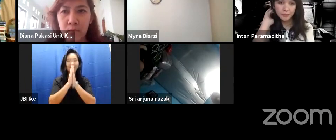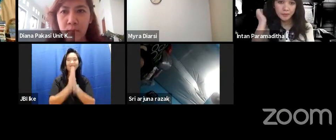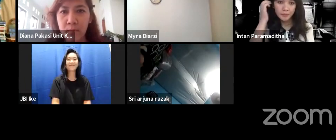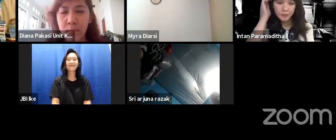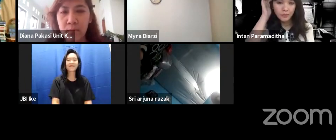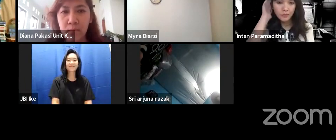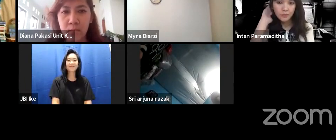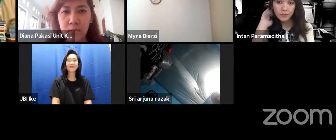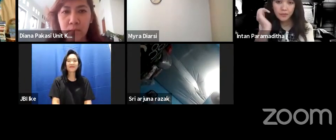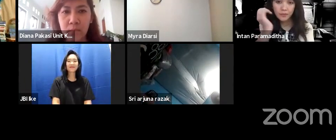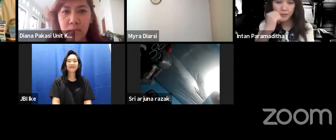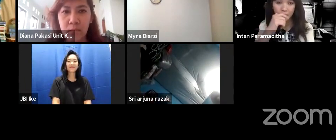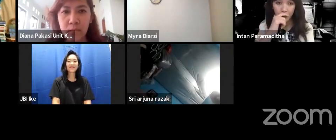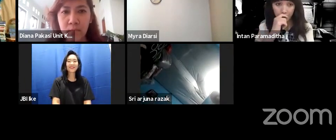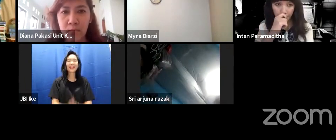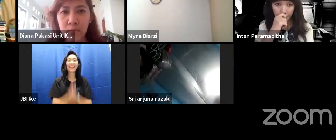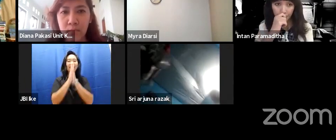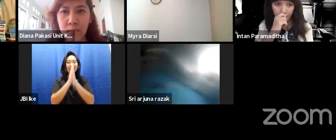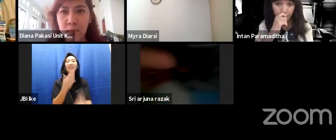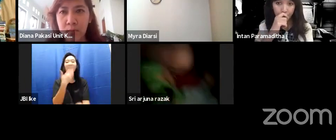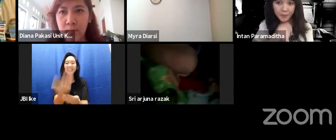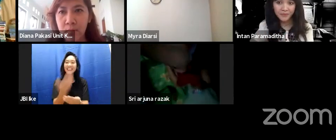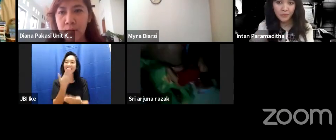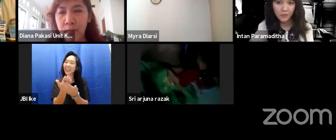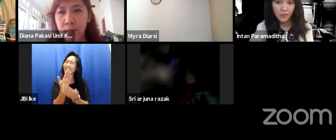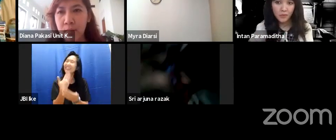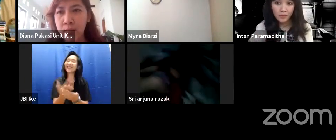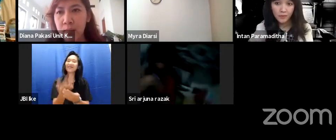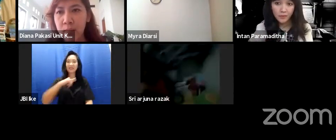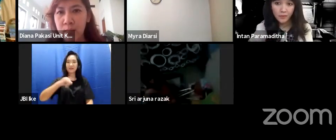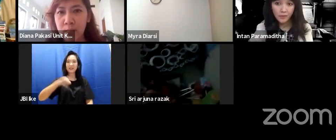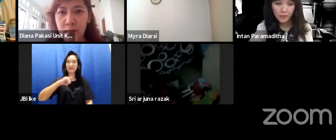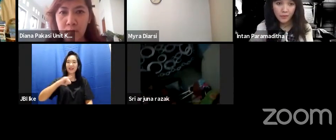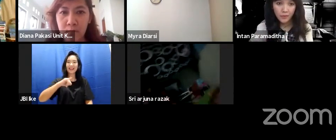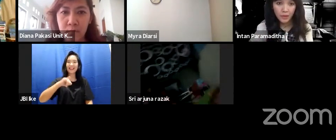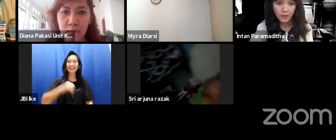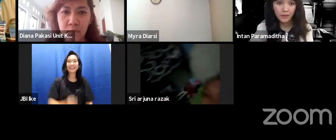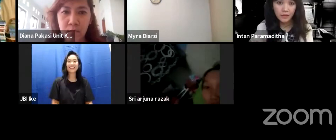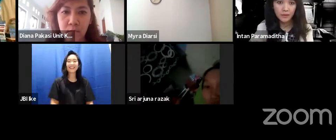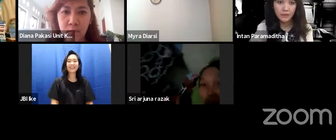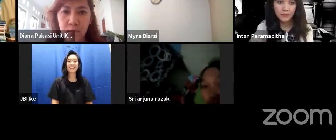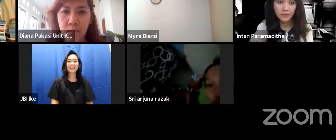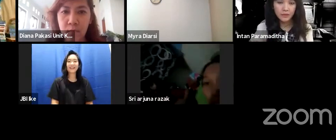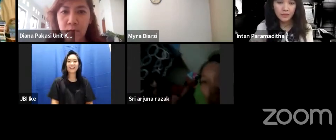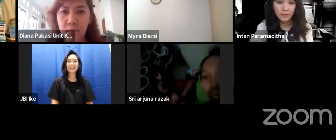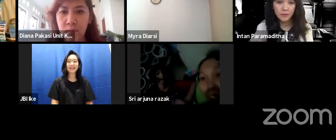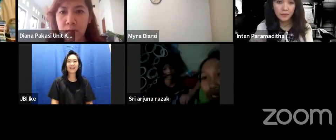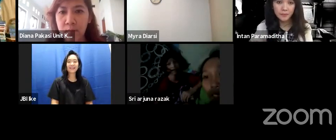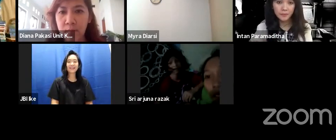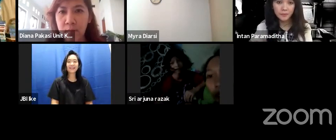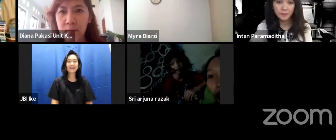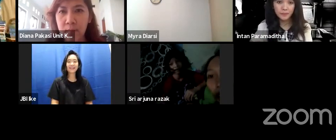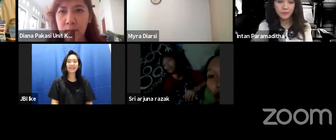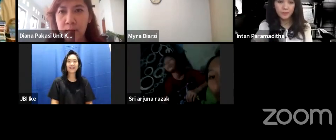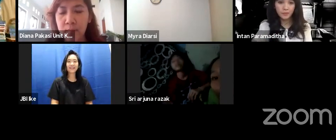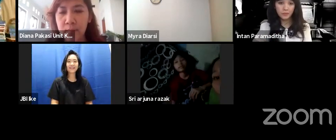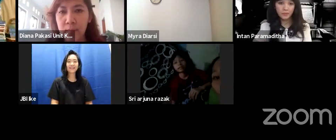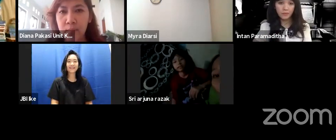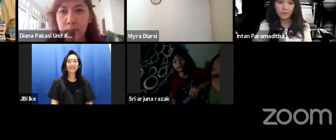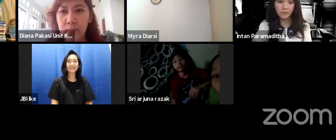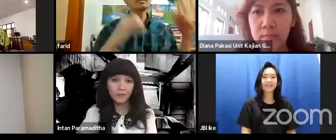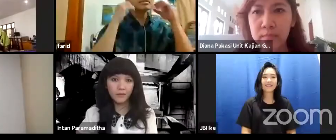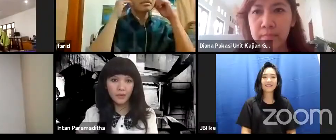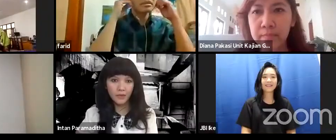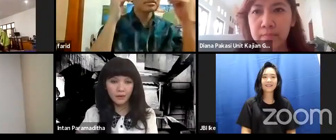siap. Makasih ya. Makasih banyak Kak Ike. Oke. Baik, kita mulai saja sambil